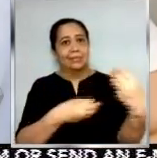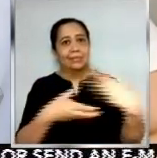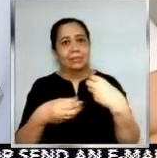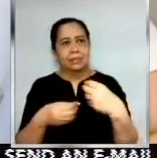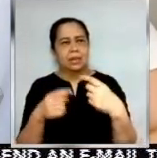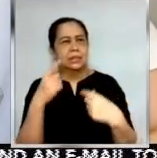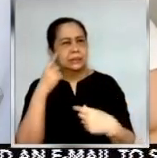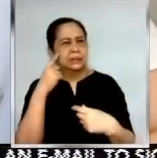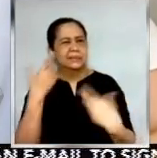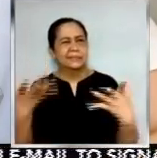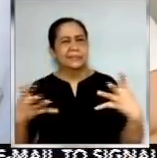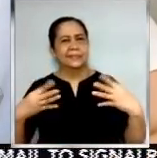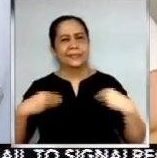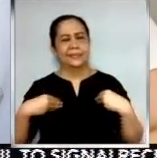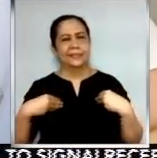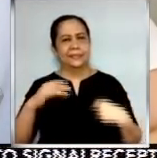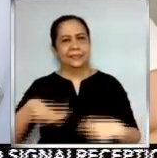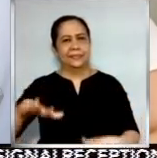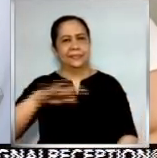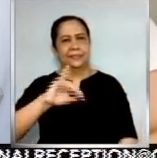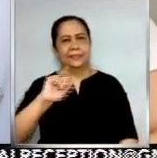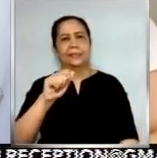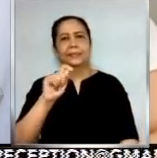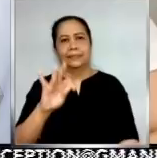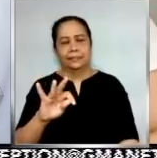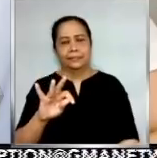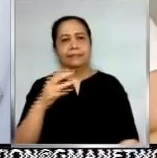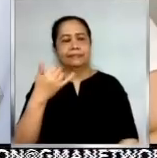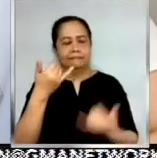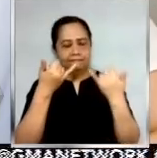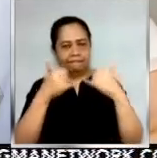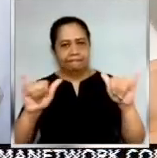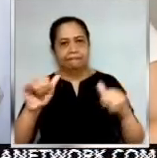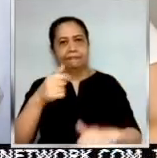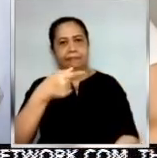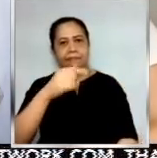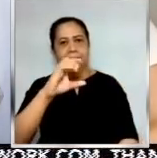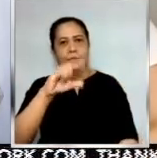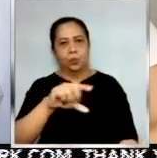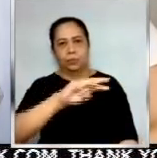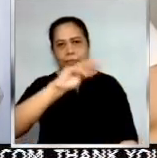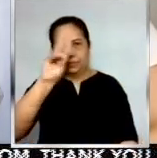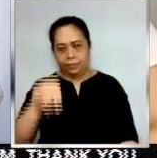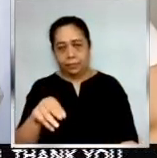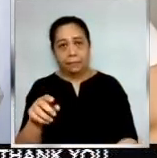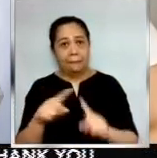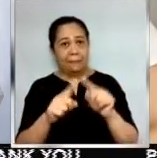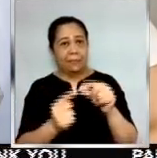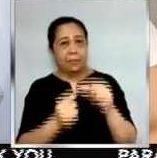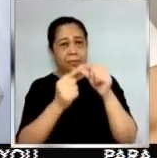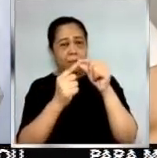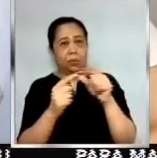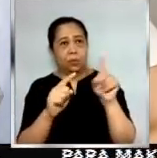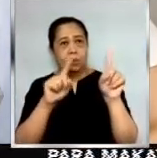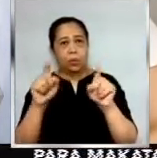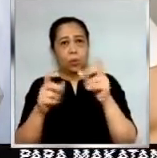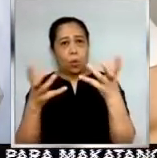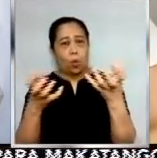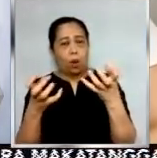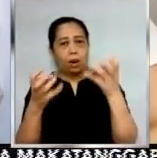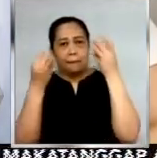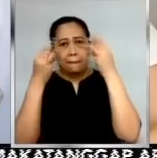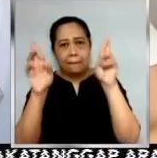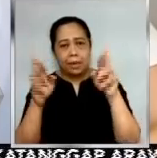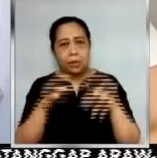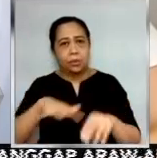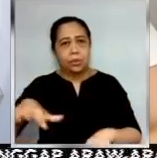na naman ng IATF na GCQ in Metro Manila. Ang tanging gusto lang naman ng mga mayors dito